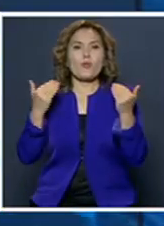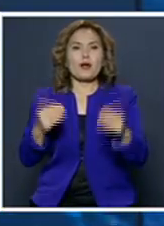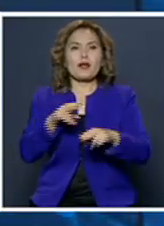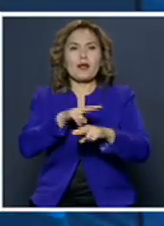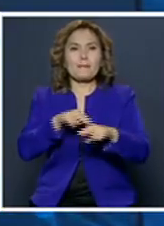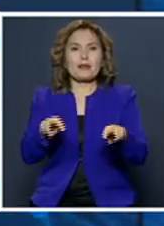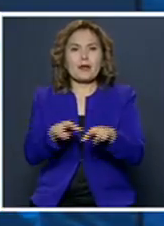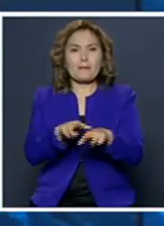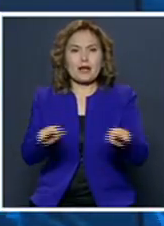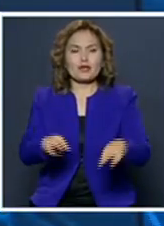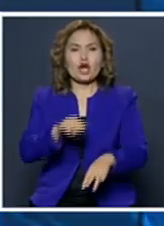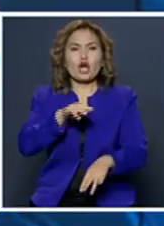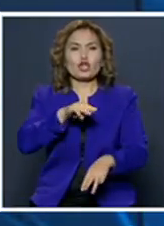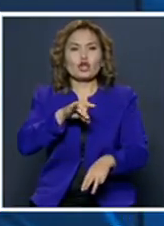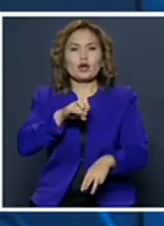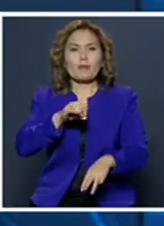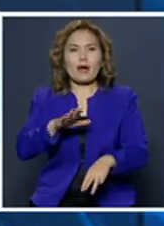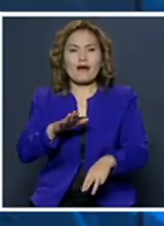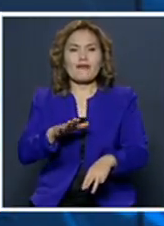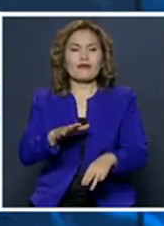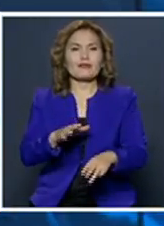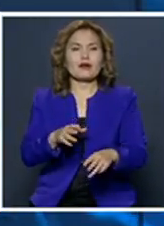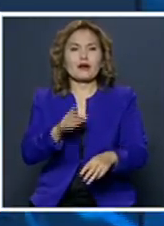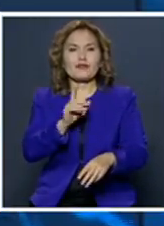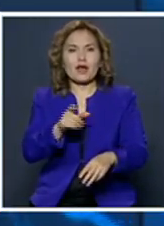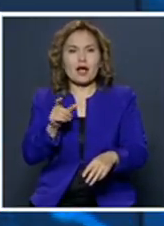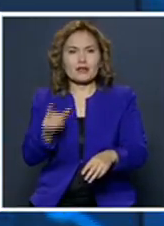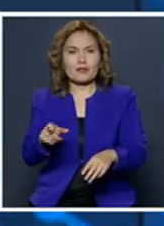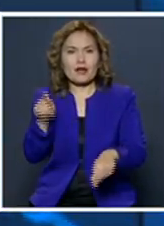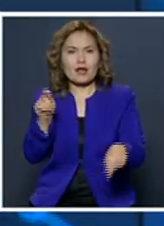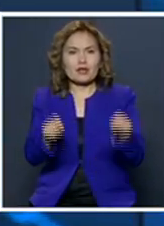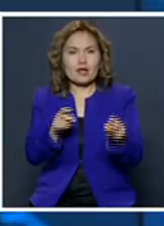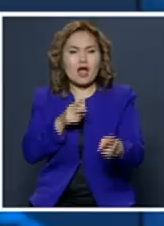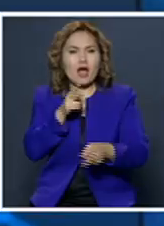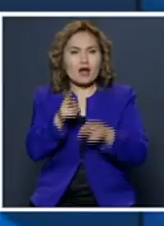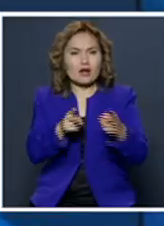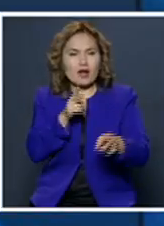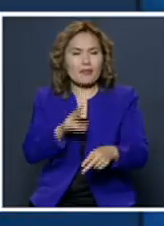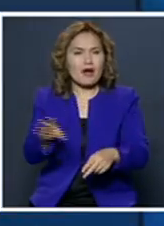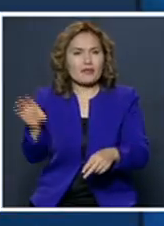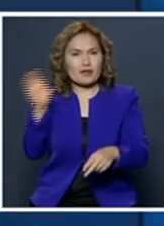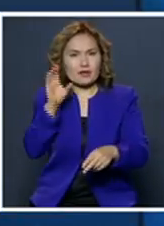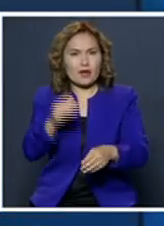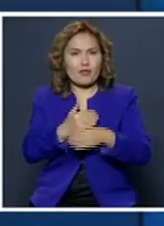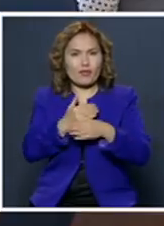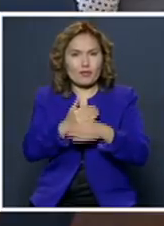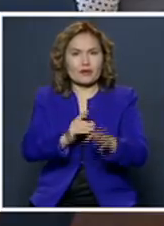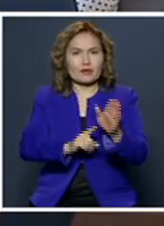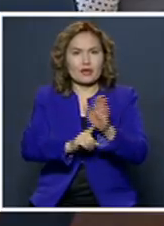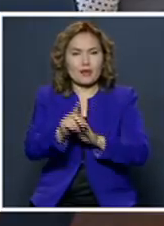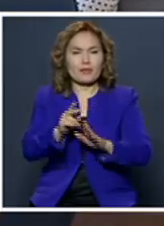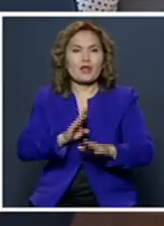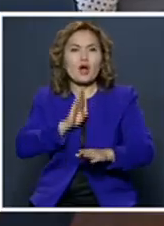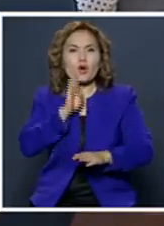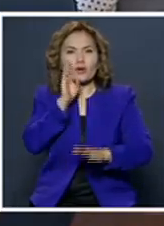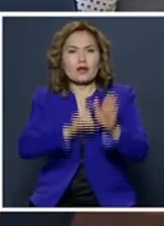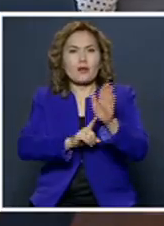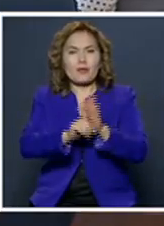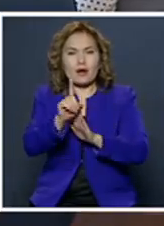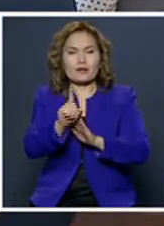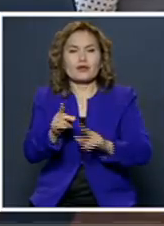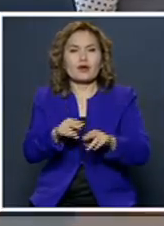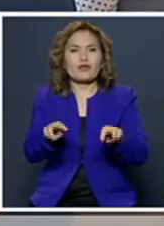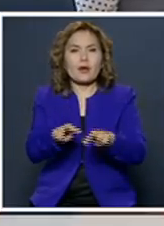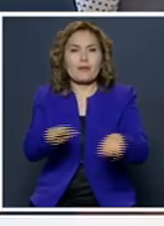Бүгін ішкі істер министрі Ерлан Тұрғымбаев арыз шағым арқалап келген азаматтарды қабылдады. Таңсәріден ведомство басшысымен кездесуге